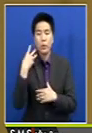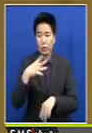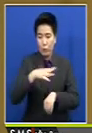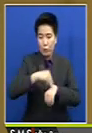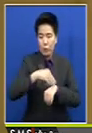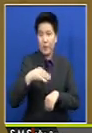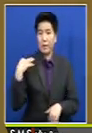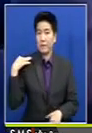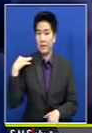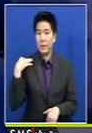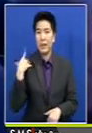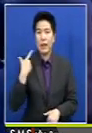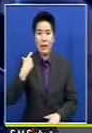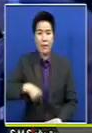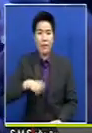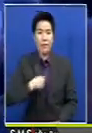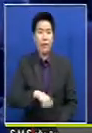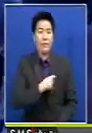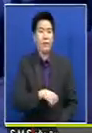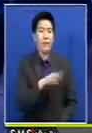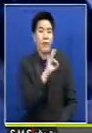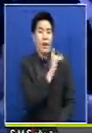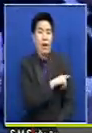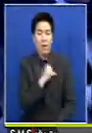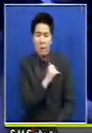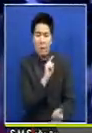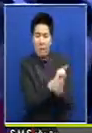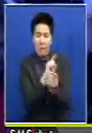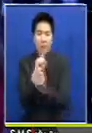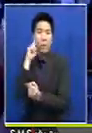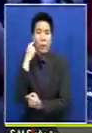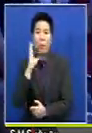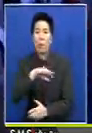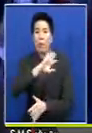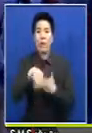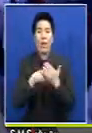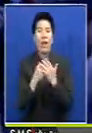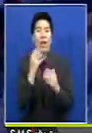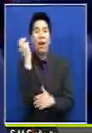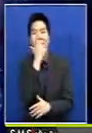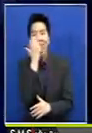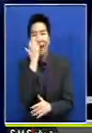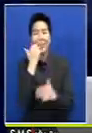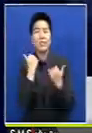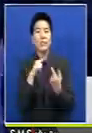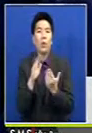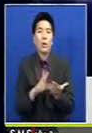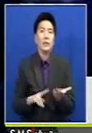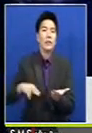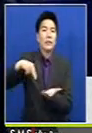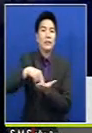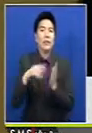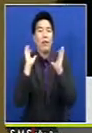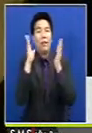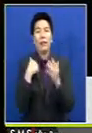นนางงามอาร์เจนตินานางงามอาเซอร์ไบจานนะคะโอ้โหมุกนี้เรียกเสียงเฮฮาเกลียวกราวถึงขั้นลุกขึ้นยืนกันเลย